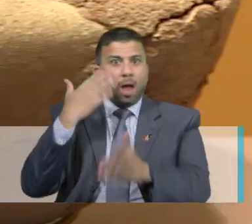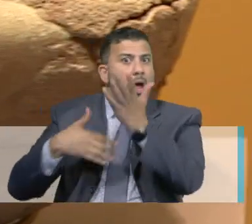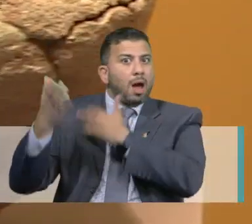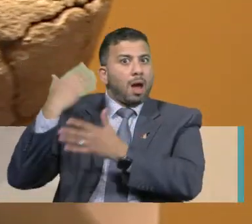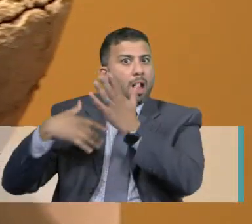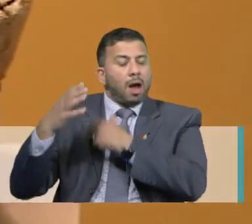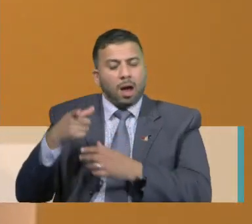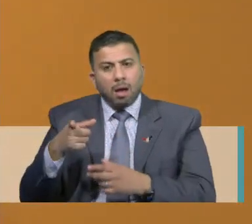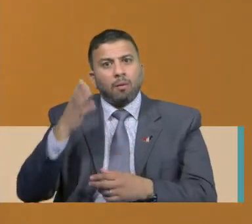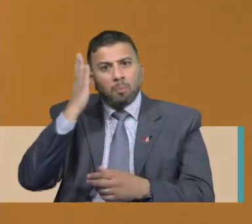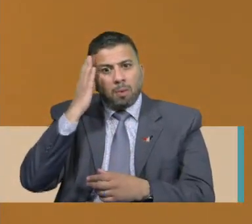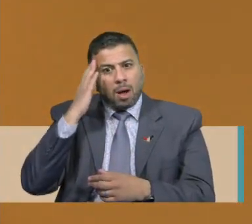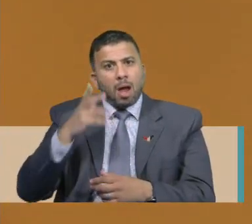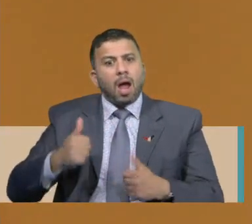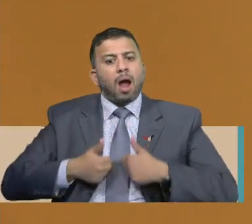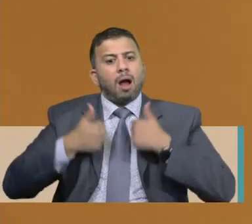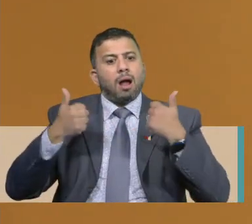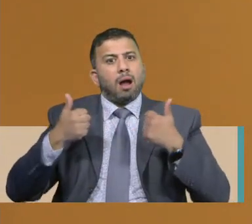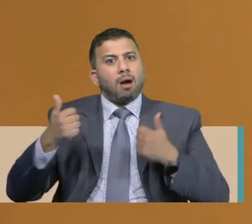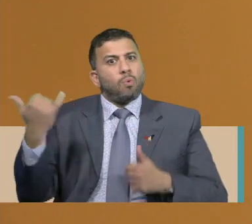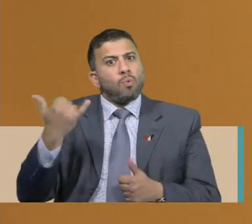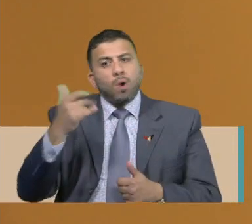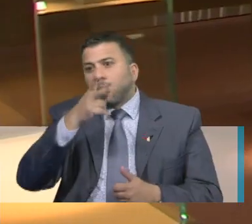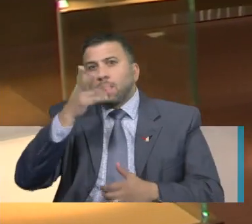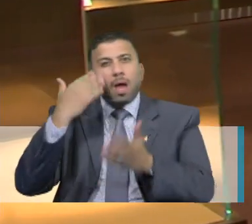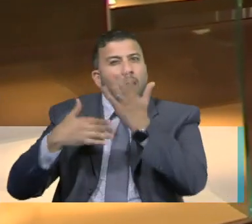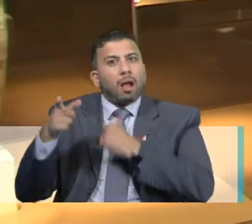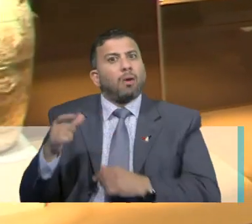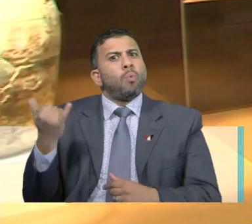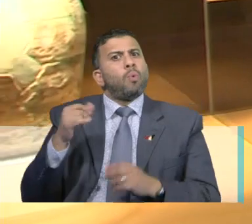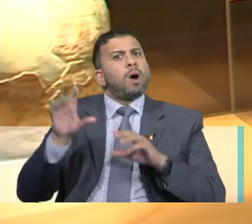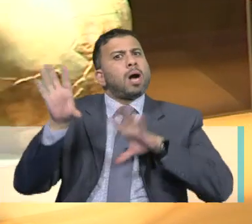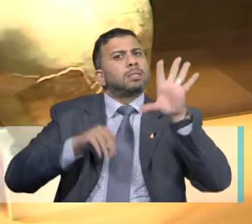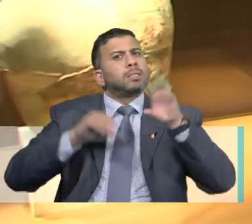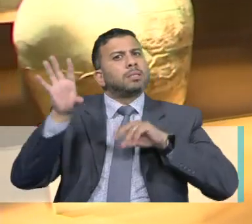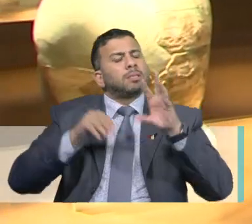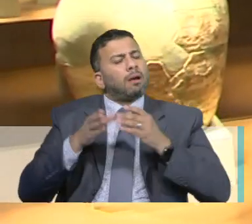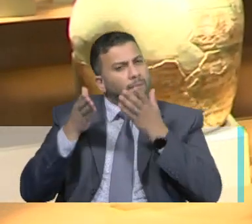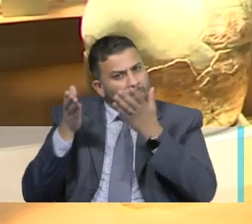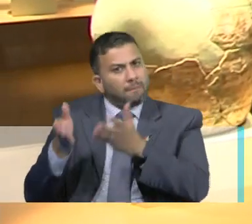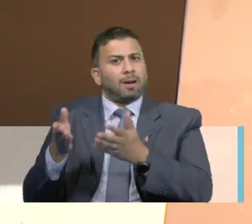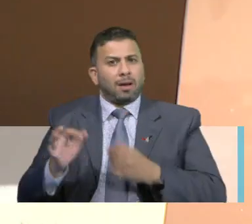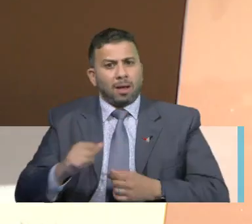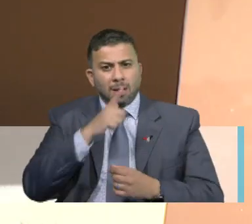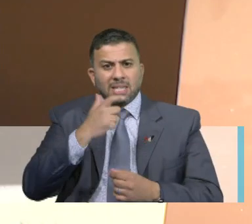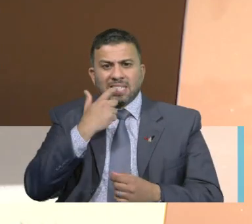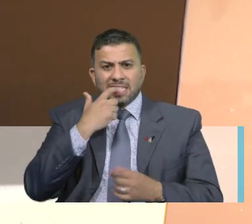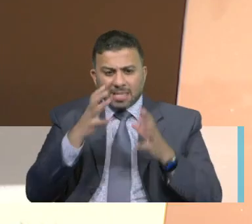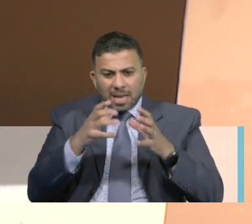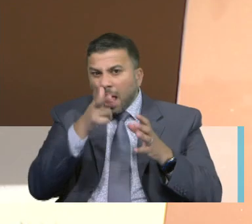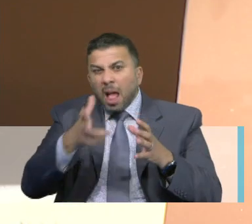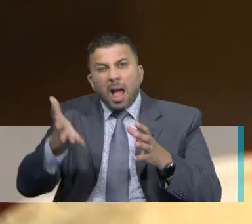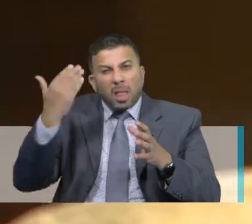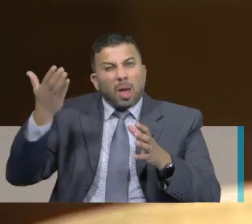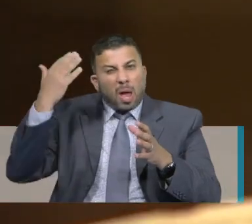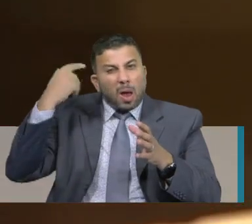أو يسجل ويوثق لحياة لها بصمتها في التاريخ، وتزداد هذه القيمة كلما امتد عمر المكتشف